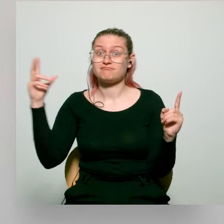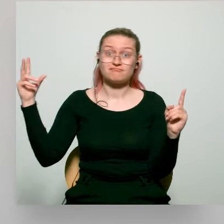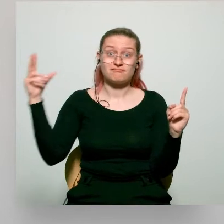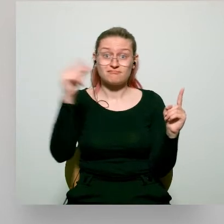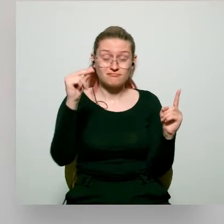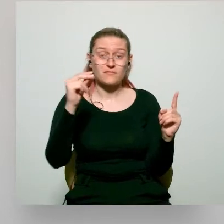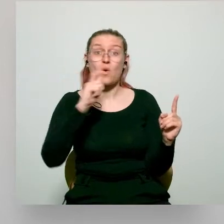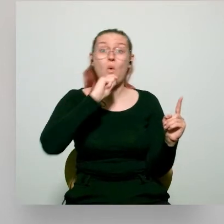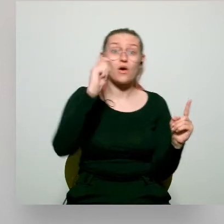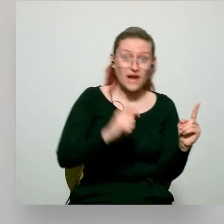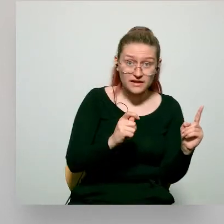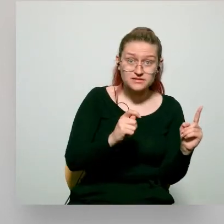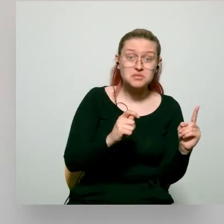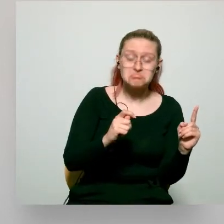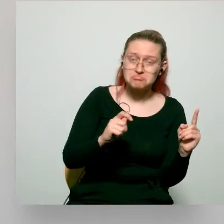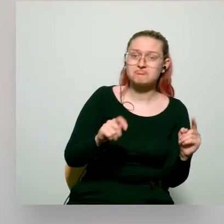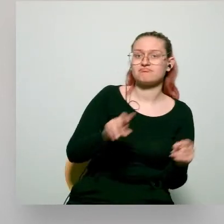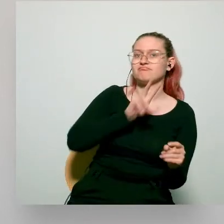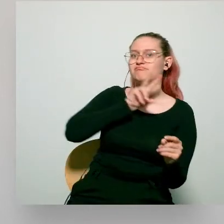po rosyjsku.